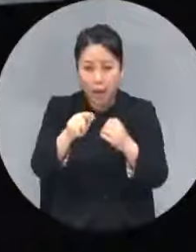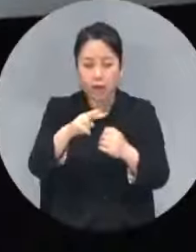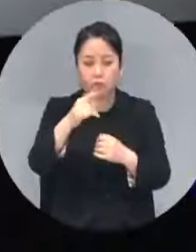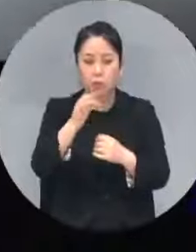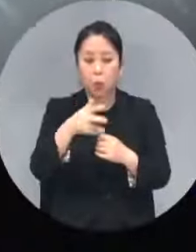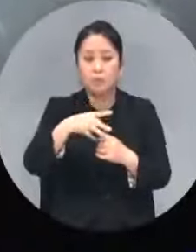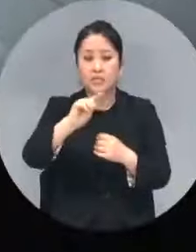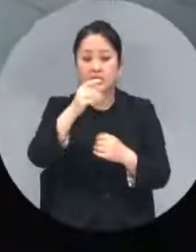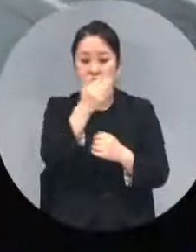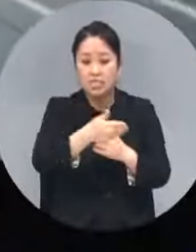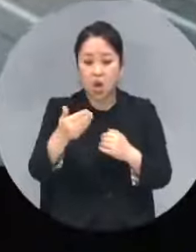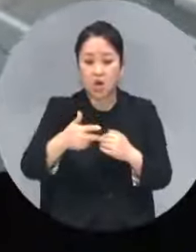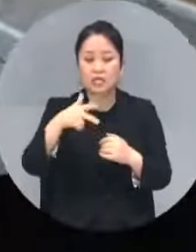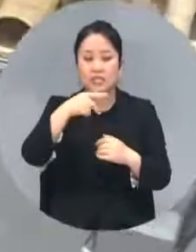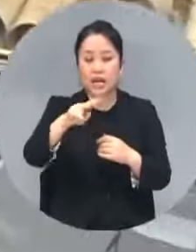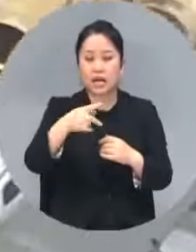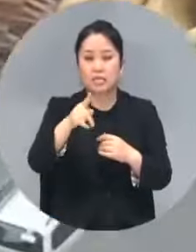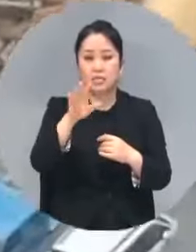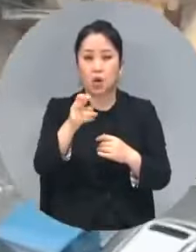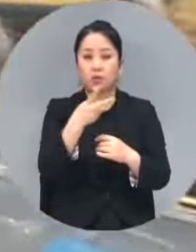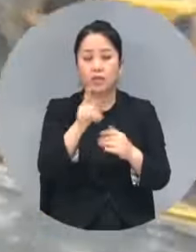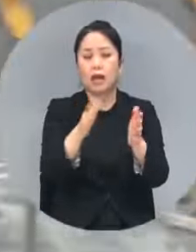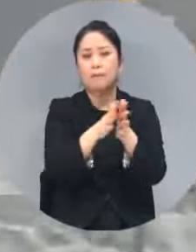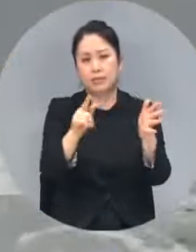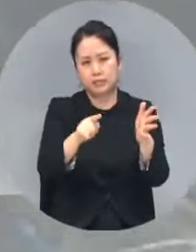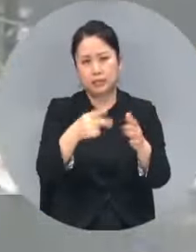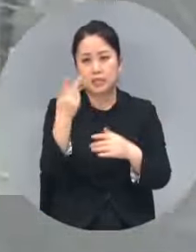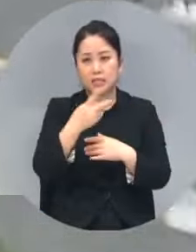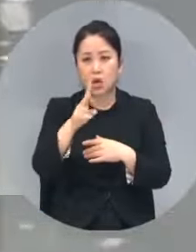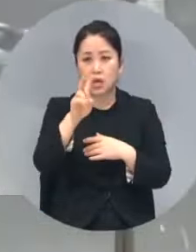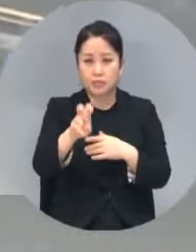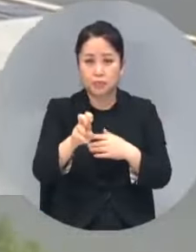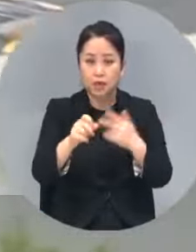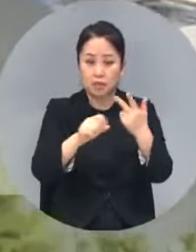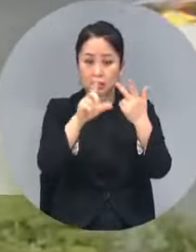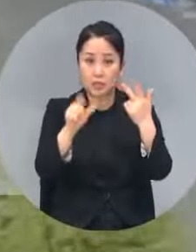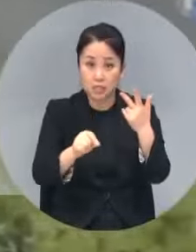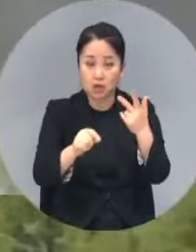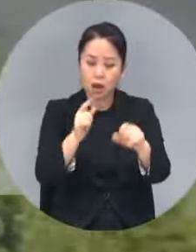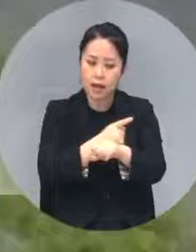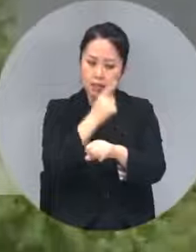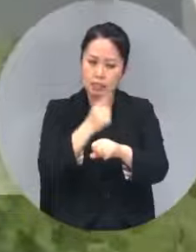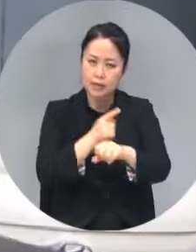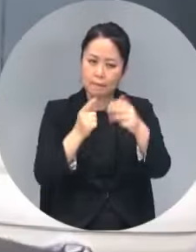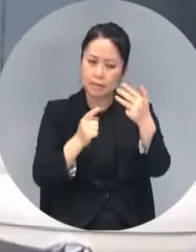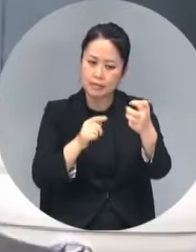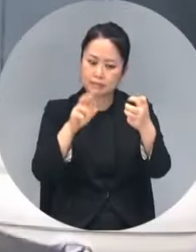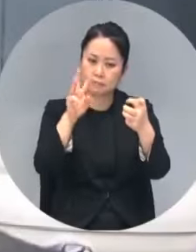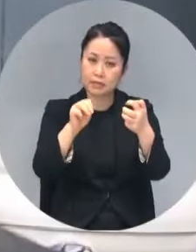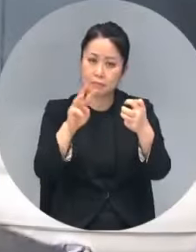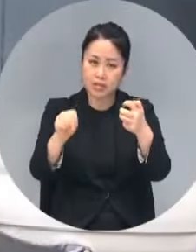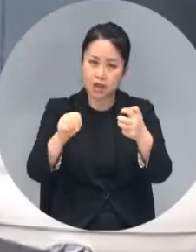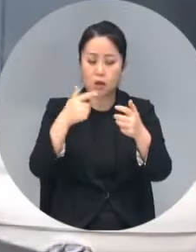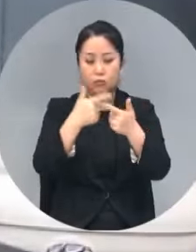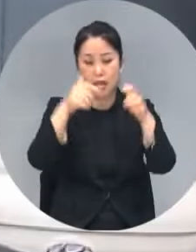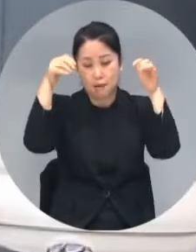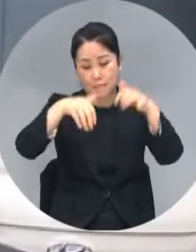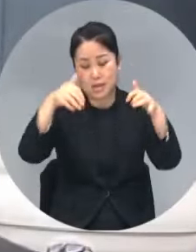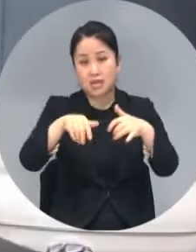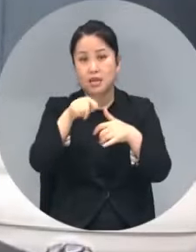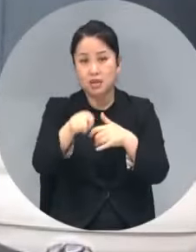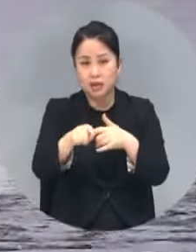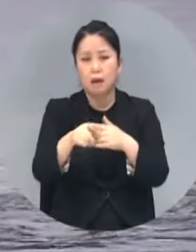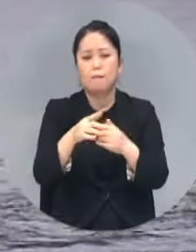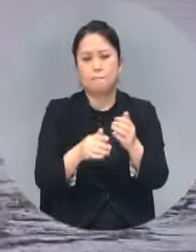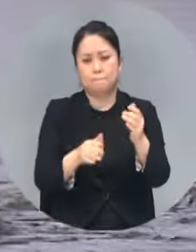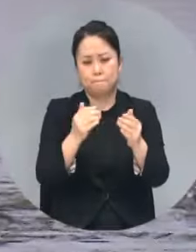자성대 아파트 지난 2020년 7월 부산에 내린 시간당 무려 80mm 물폭탄에 직격탄을